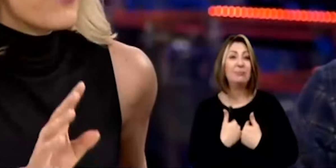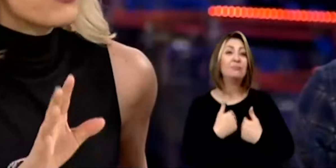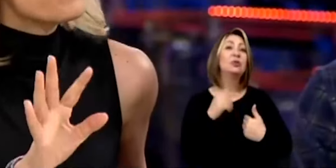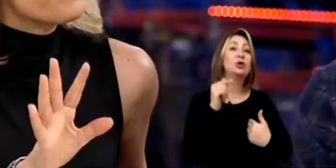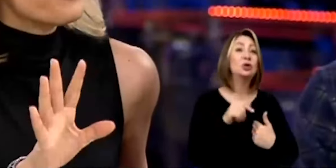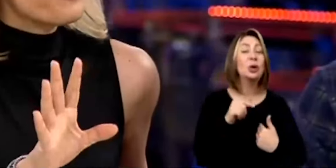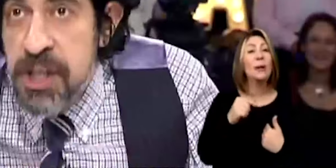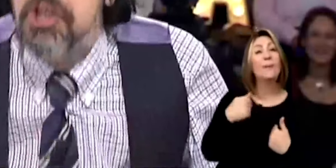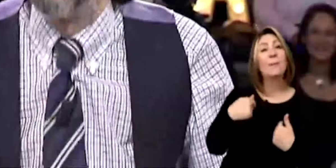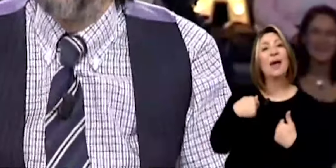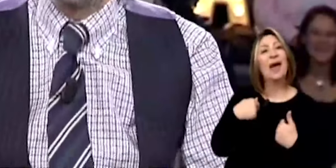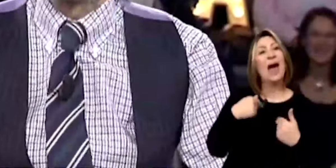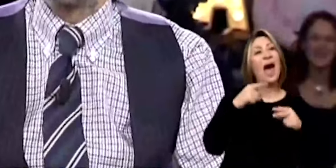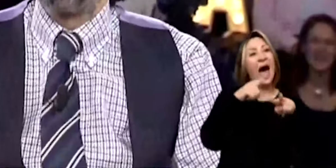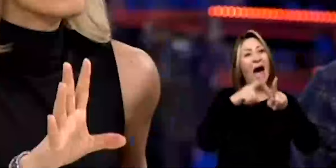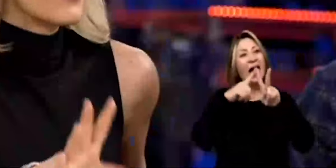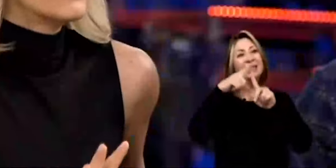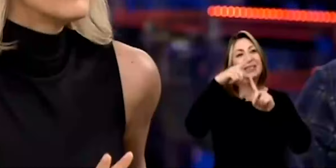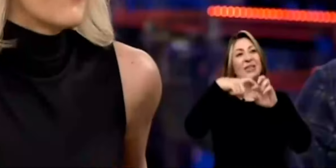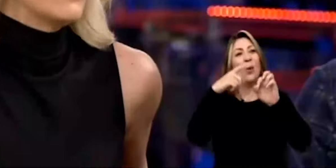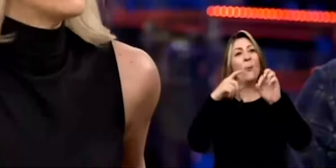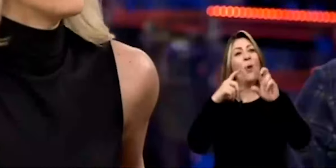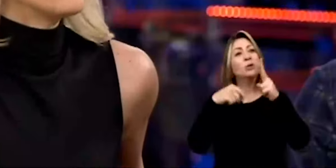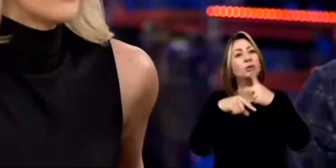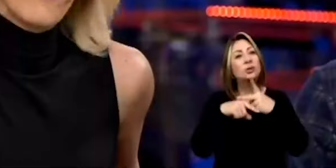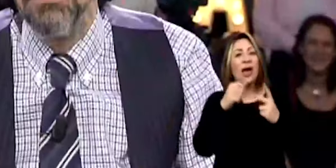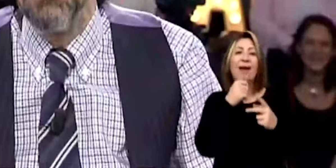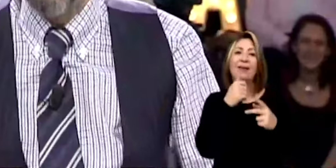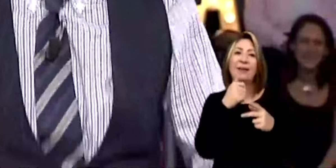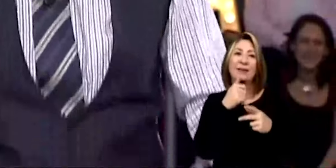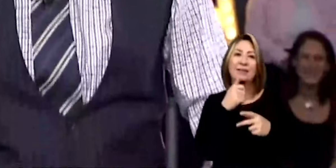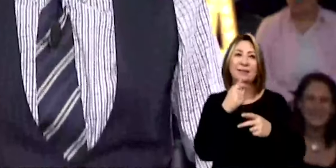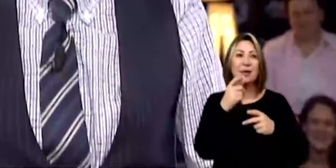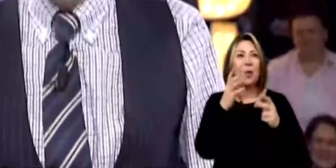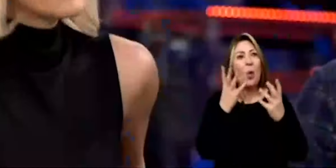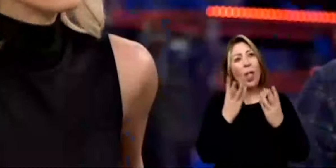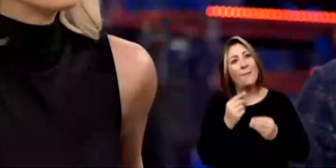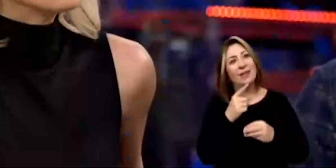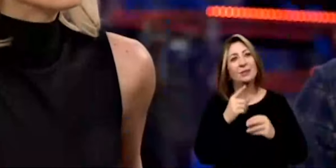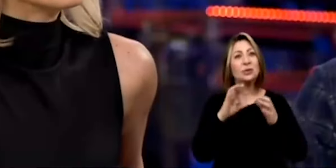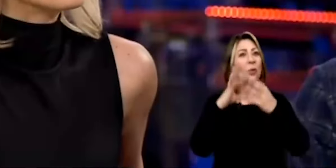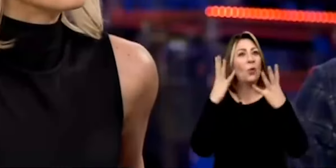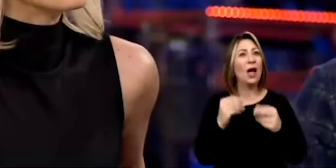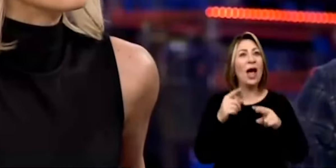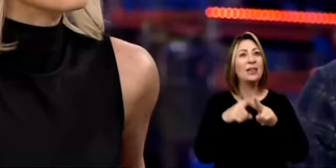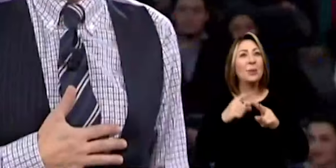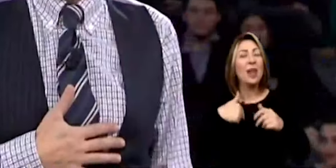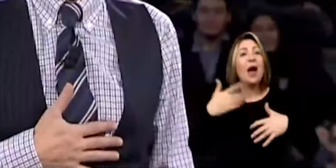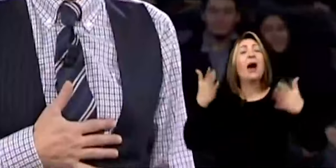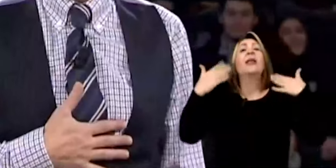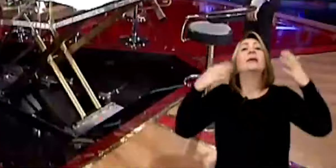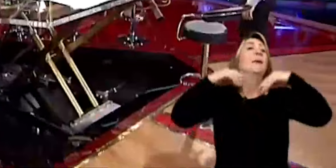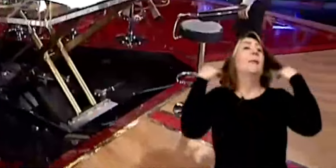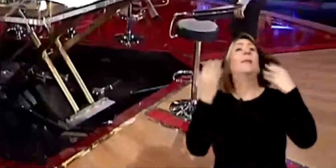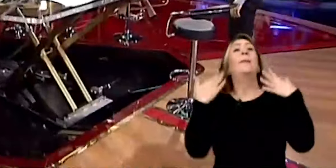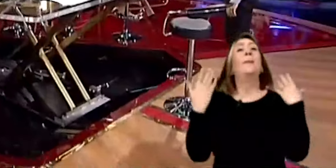şöyle menopozun... Ben andropoz yaşında mıyım peki hocam? Evet. 50 yaşındayım. Evet. Yapmayın ya. Evet. Ne oluyor andropoz? Beni bir ateş basıyor.